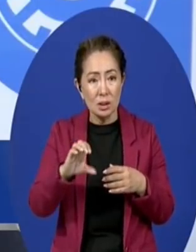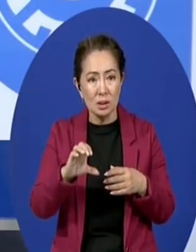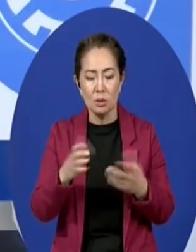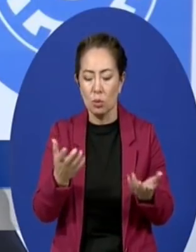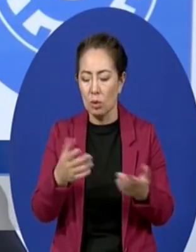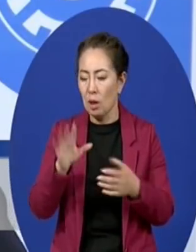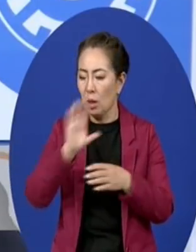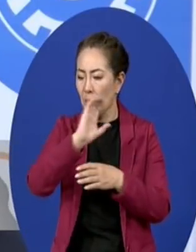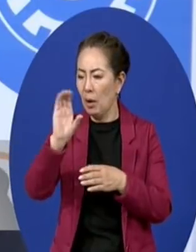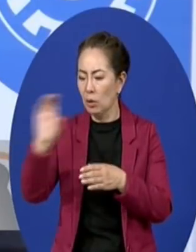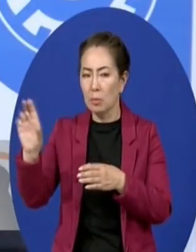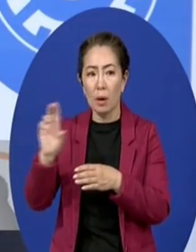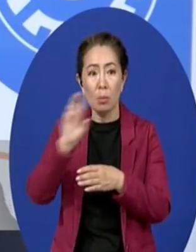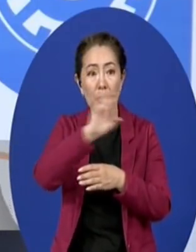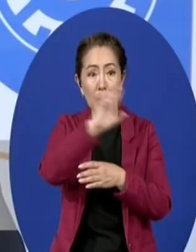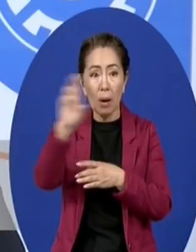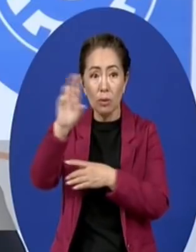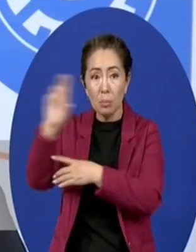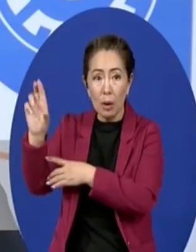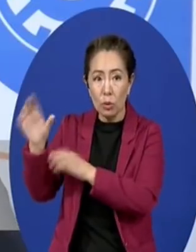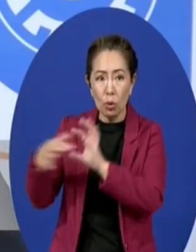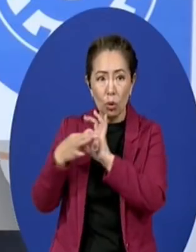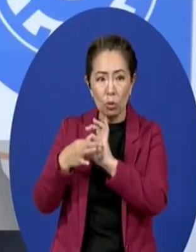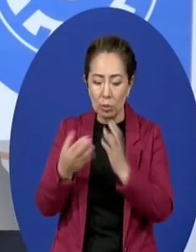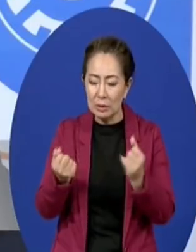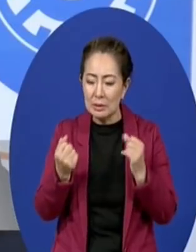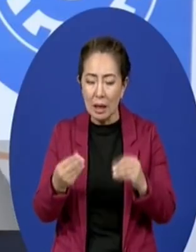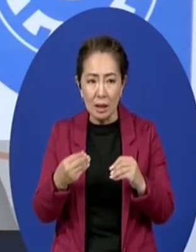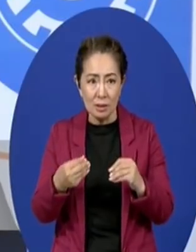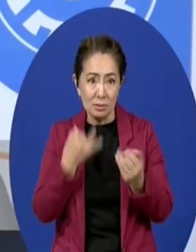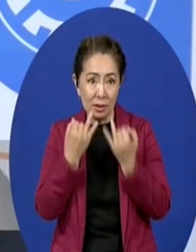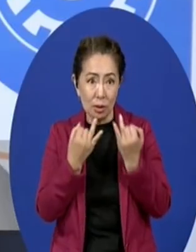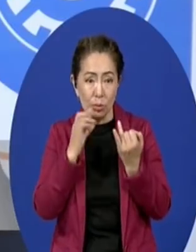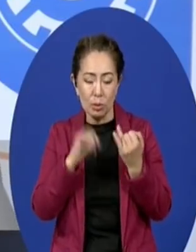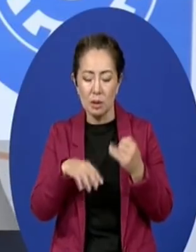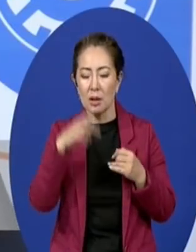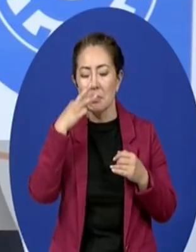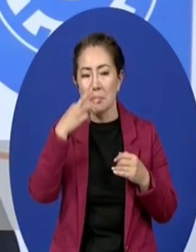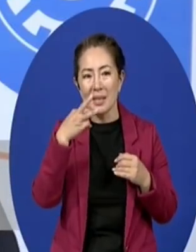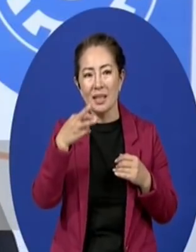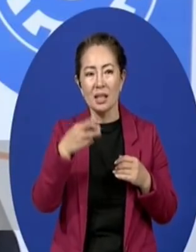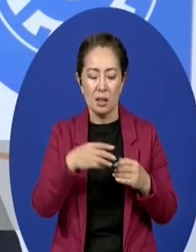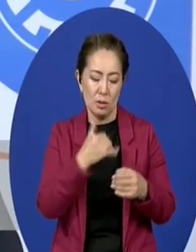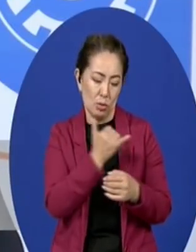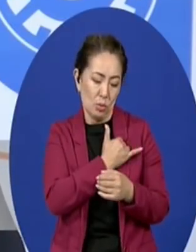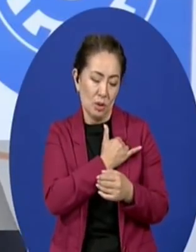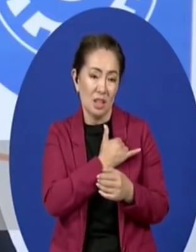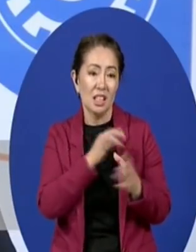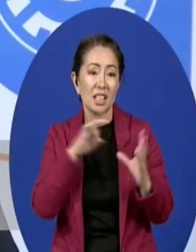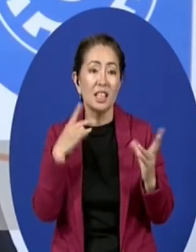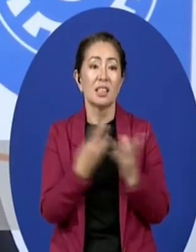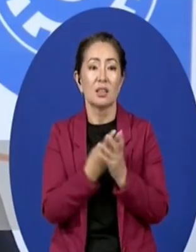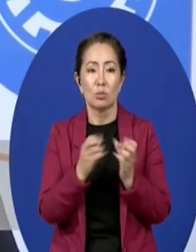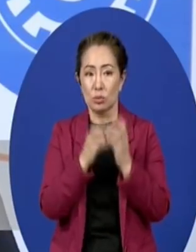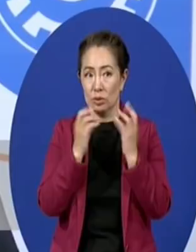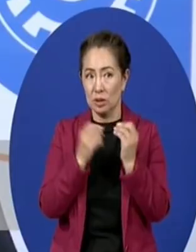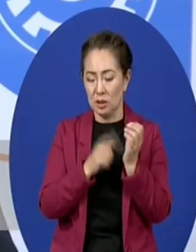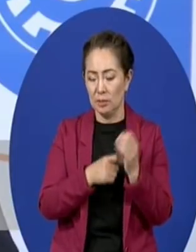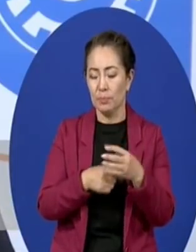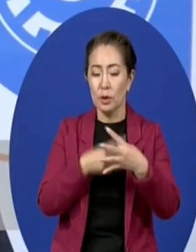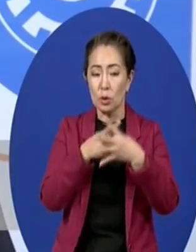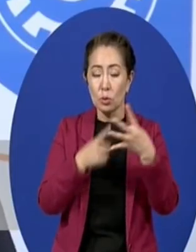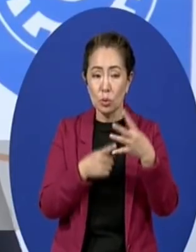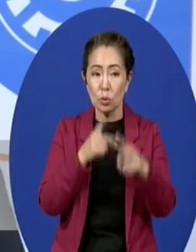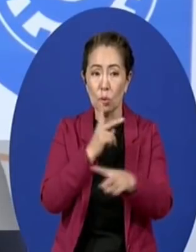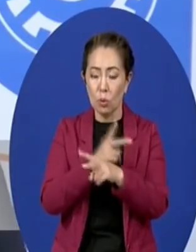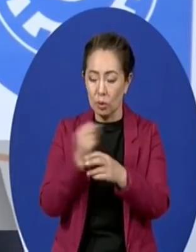хоорондын үйл ажиллагааны уялдаа холбоо гэд ингээд нөгөө хэлэх юм бол мэдээллийн удирдлагын нэгдмэл байдлыг бий болох хэрэгтэй. Дөрвөн хууль ингээ харахаар энэ